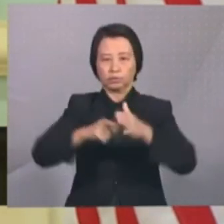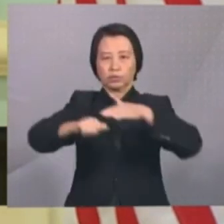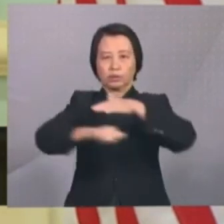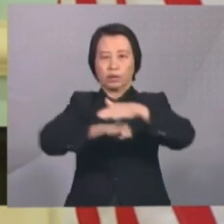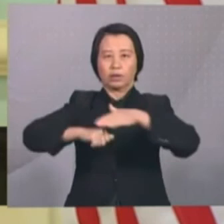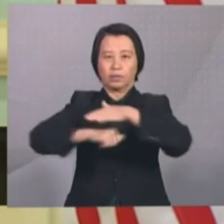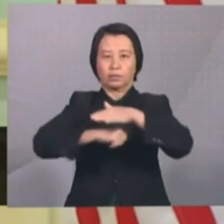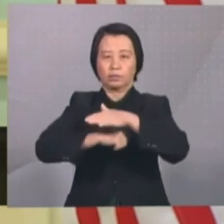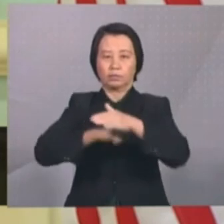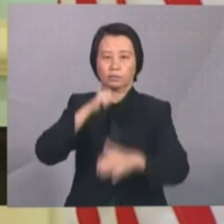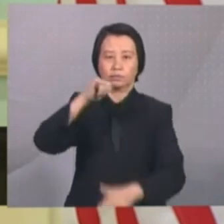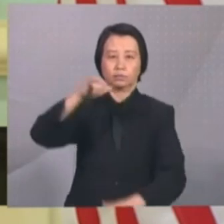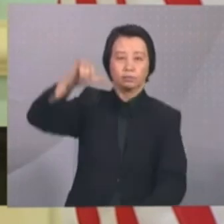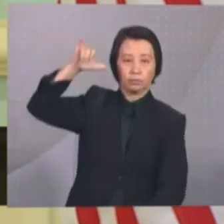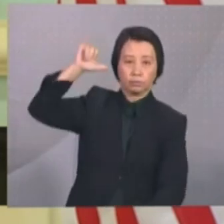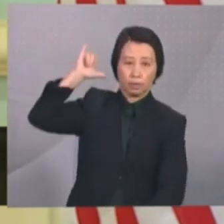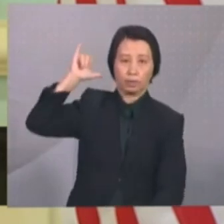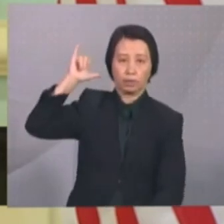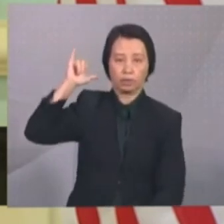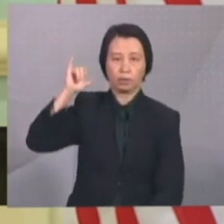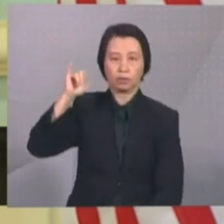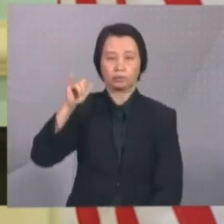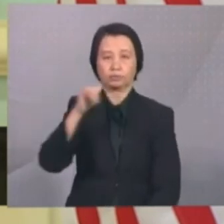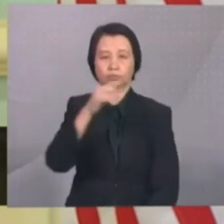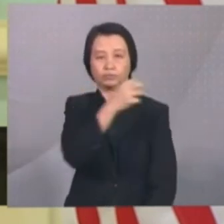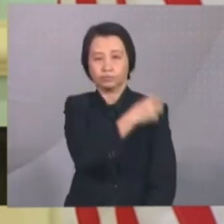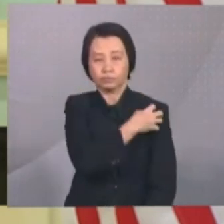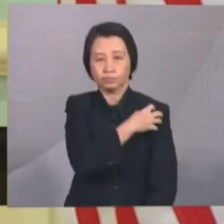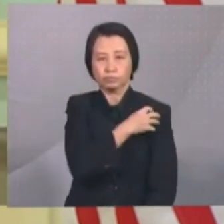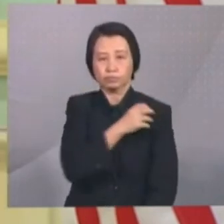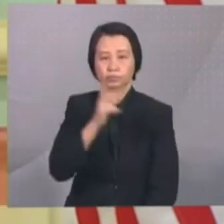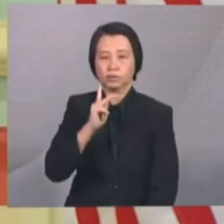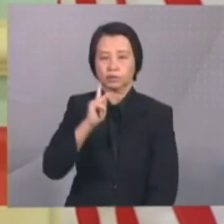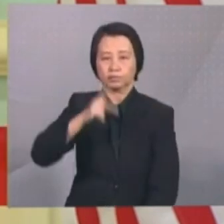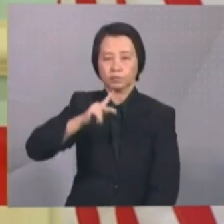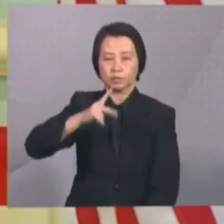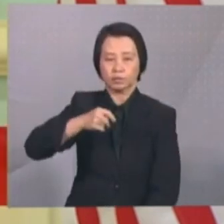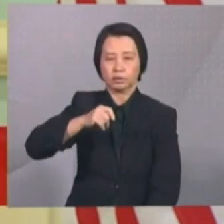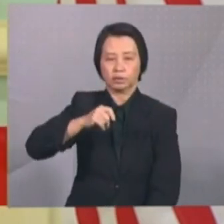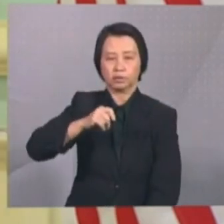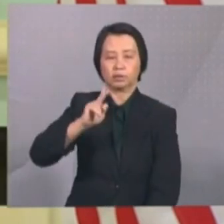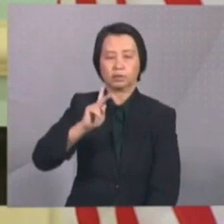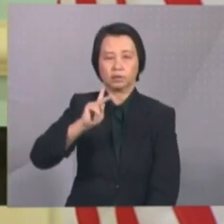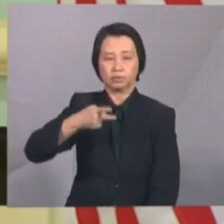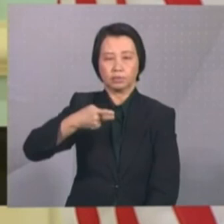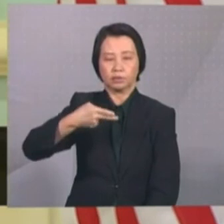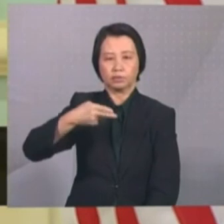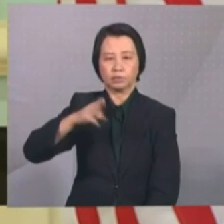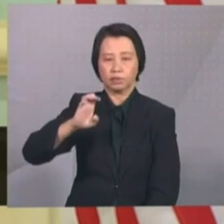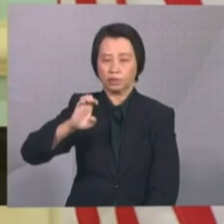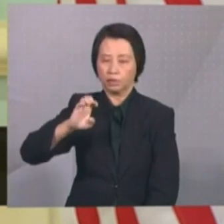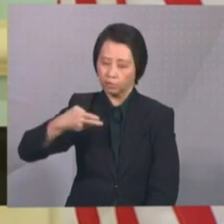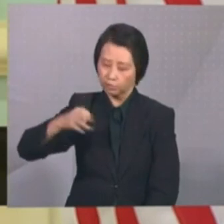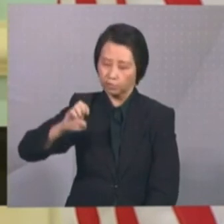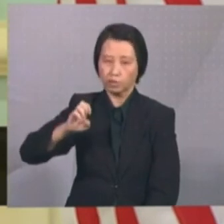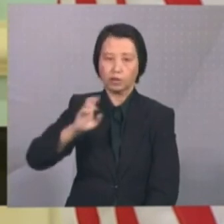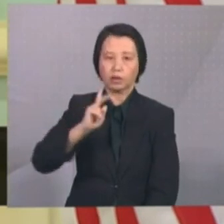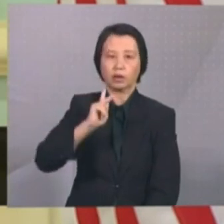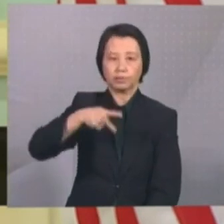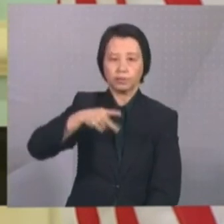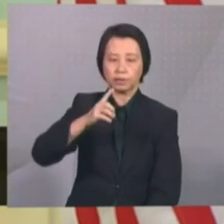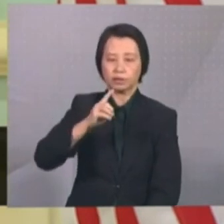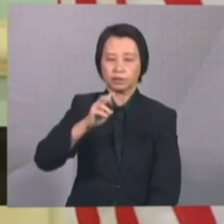atas semalam Hai kuasa Kementerian Perdagangan dalam negeri dan hal-hal pengguna ataupun